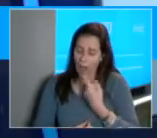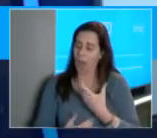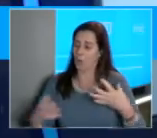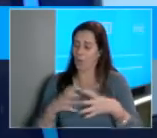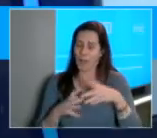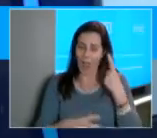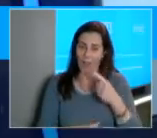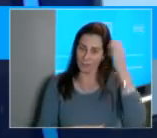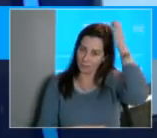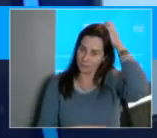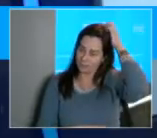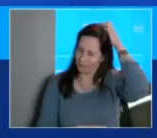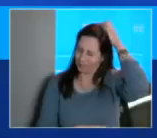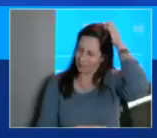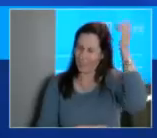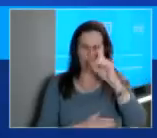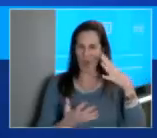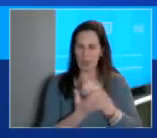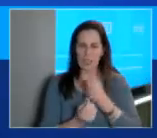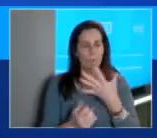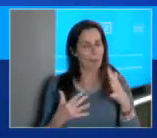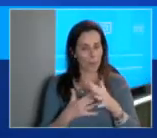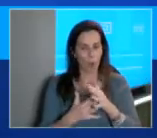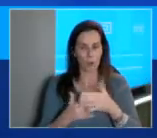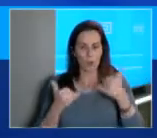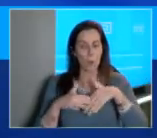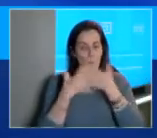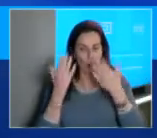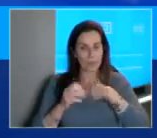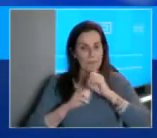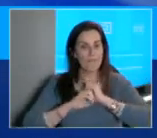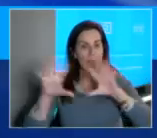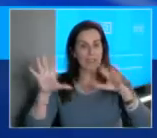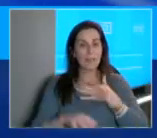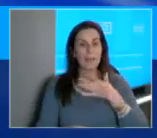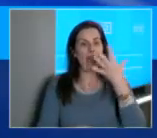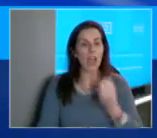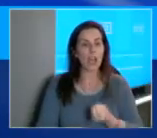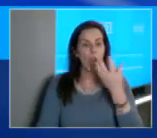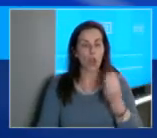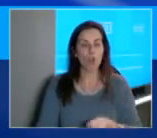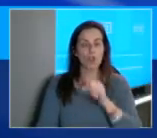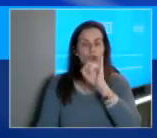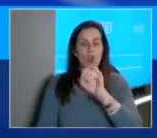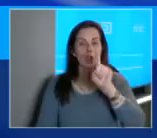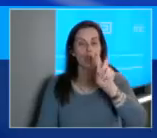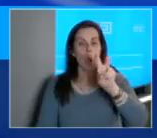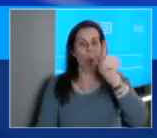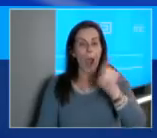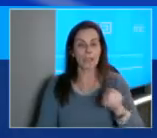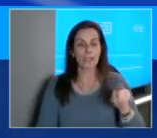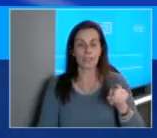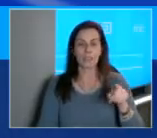וכן הלאה. לא הצליח, הרבה מאוד ביקורת. הבוקר אנחנו מפרסמים הקלטות שלו, של יועז הנדל,